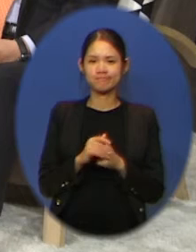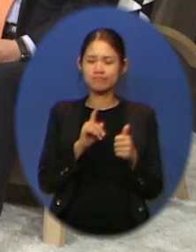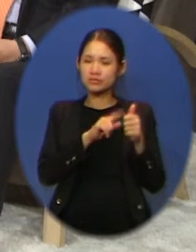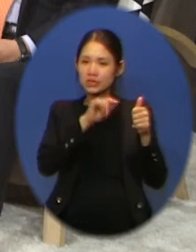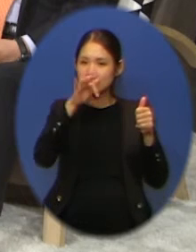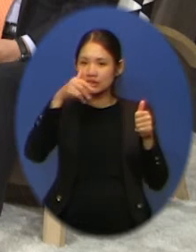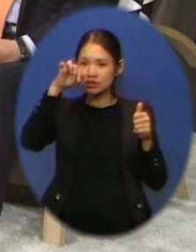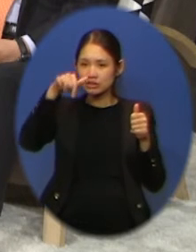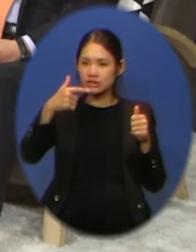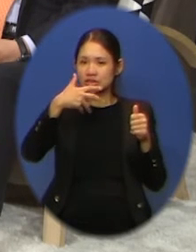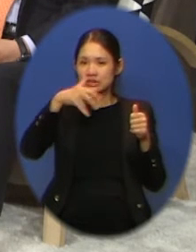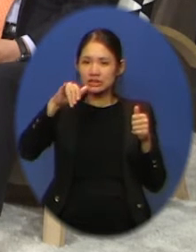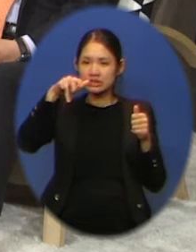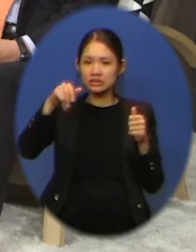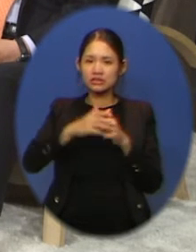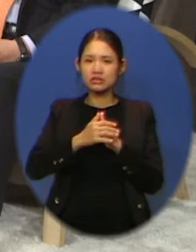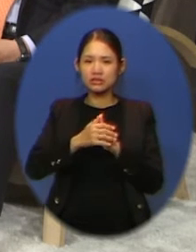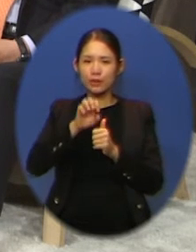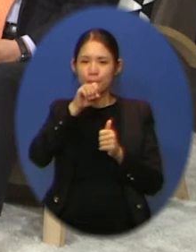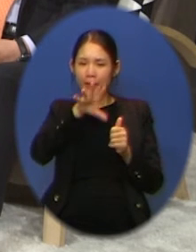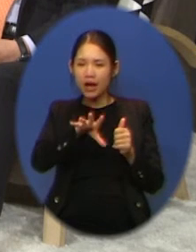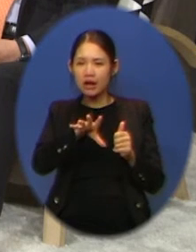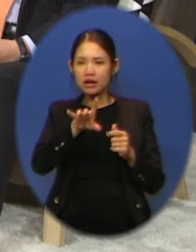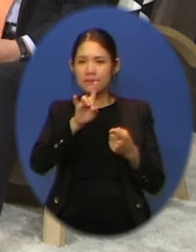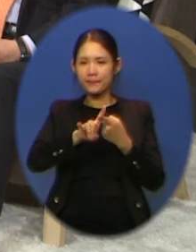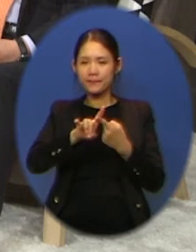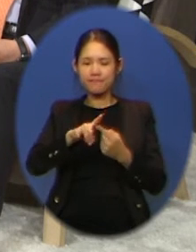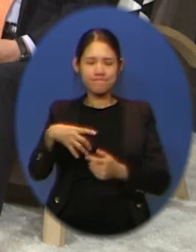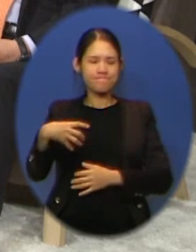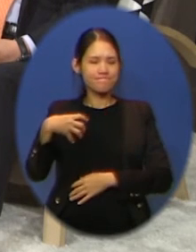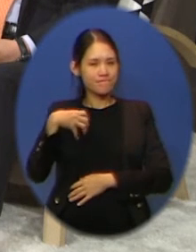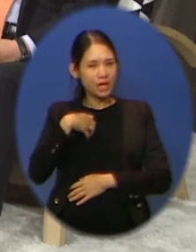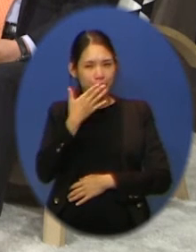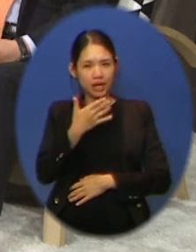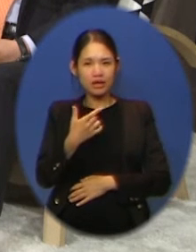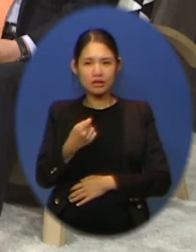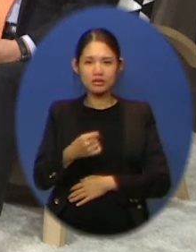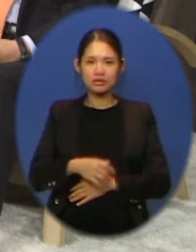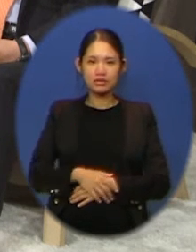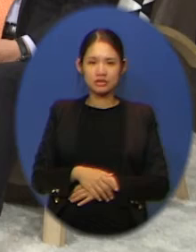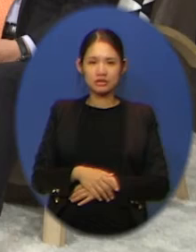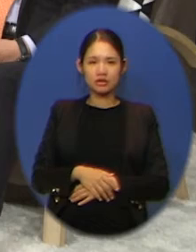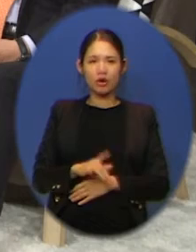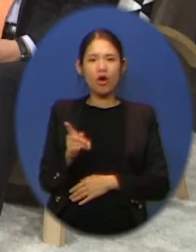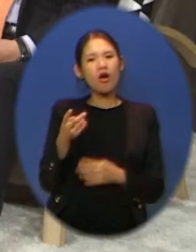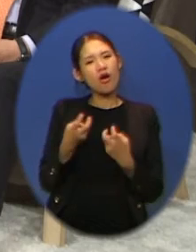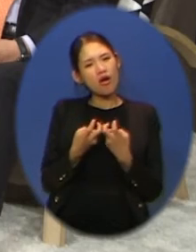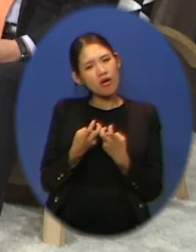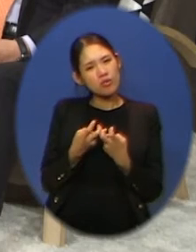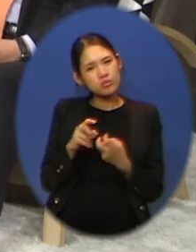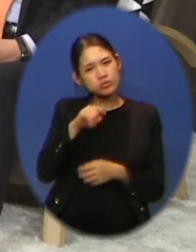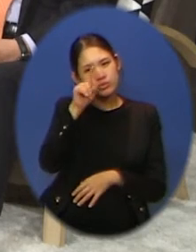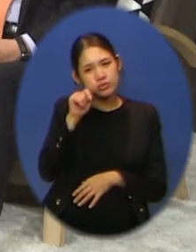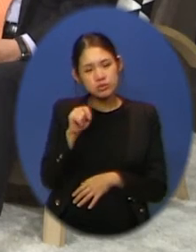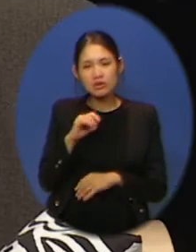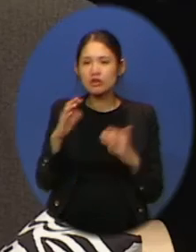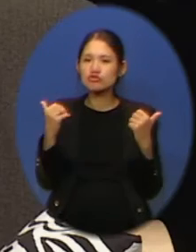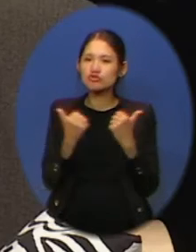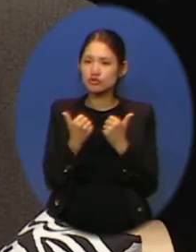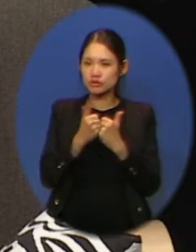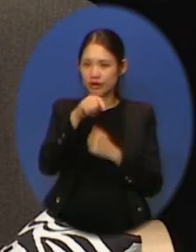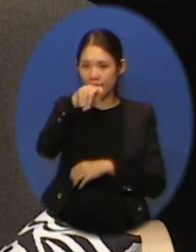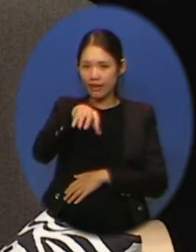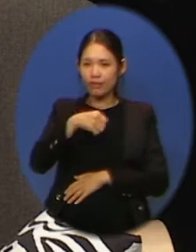김그리츠는 자기가 한번 뱉은 말은 책임을 지는 사람이니까 어떻게 하면 좋으냐 국회에다가 통과시키자 네.